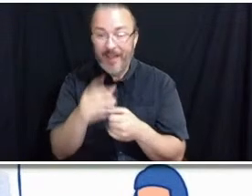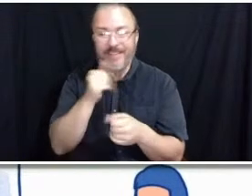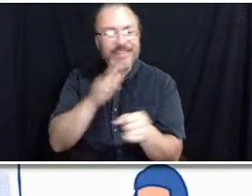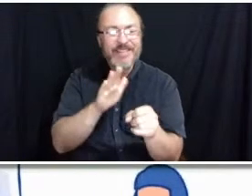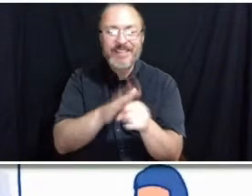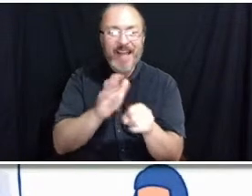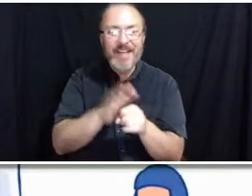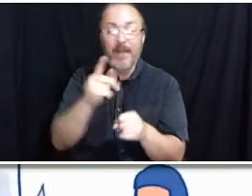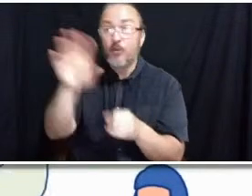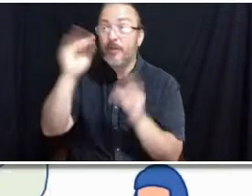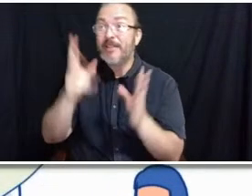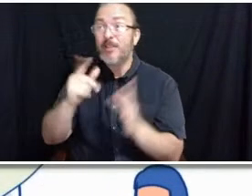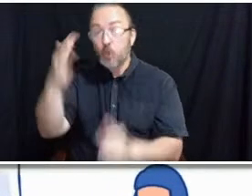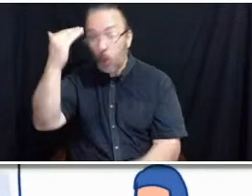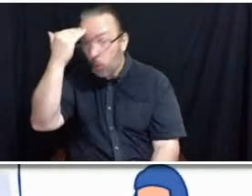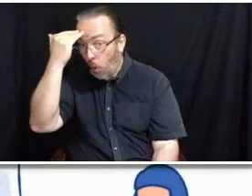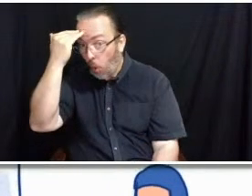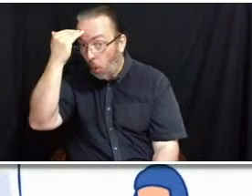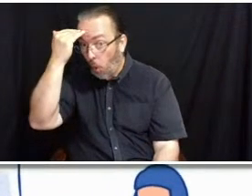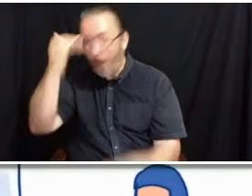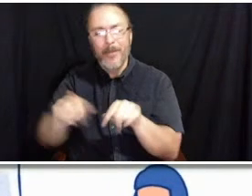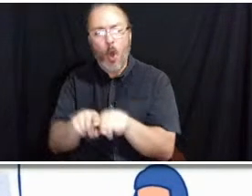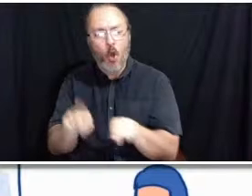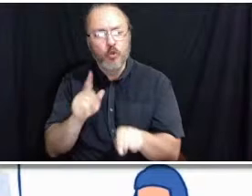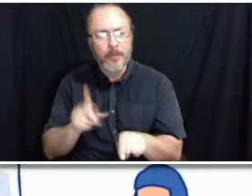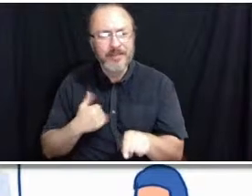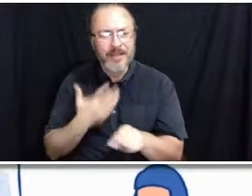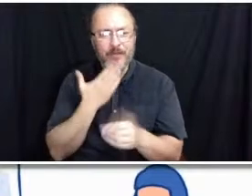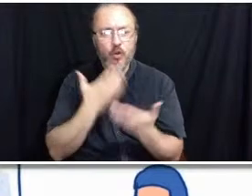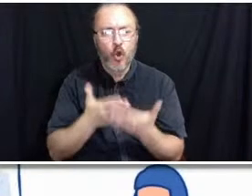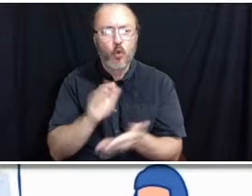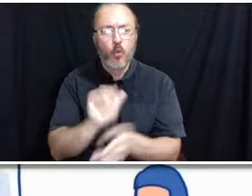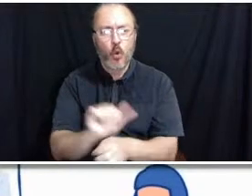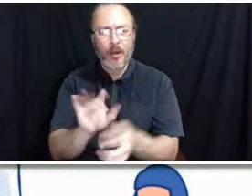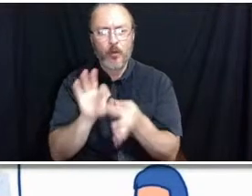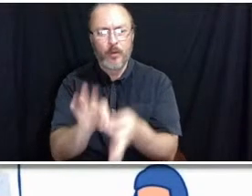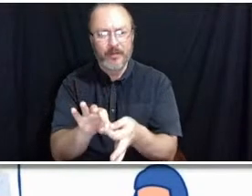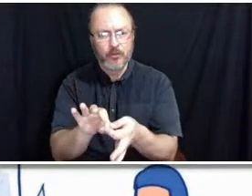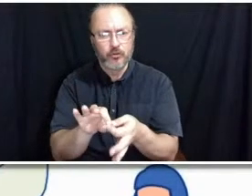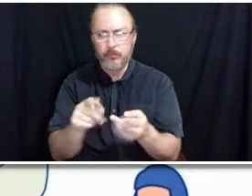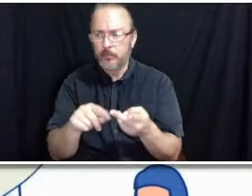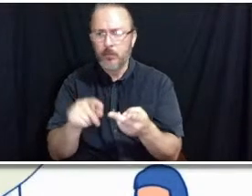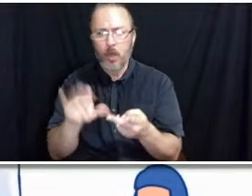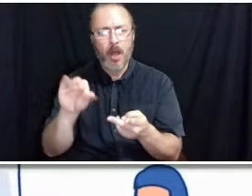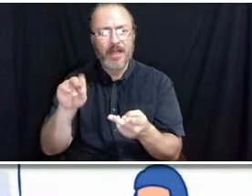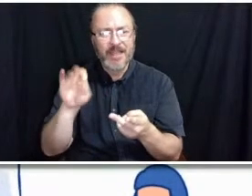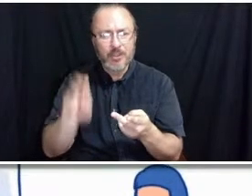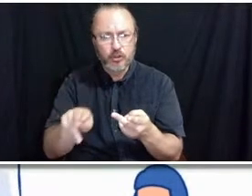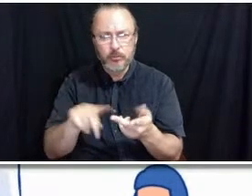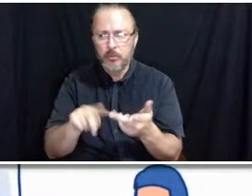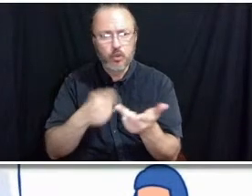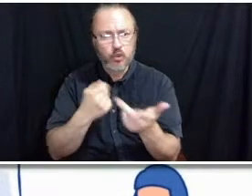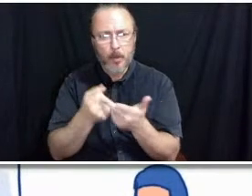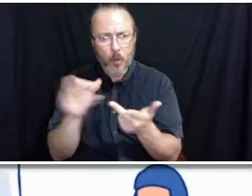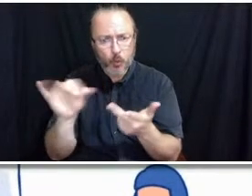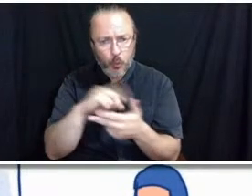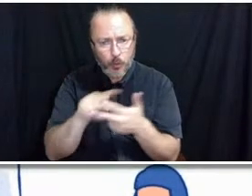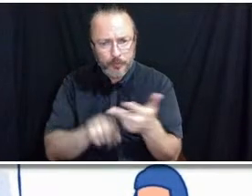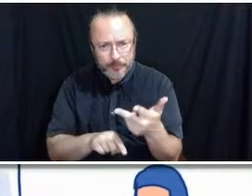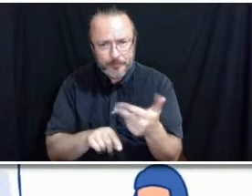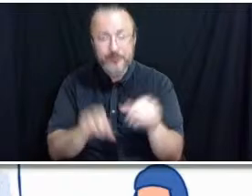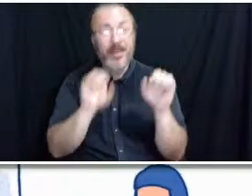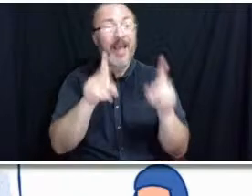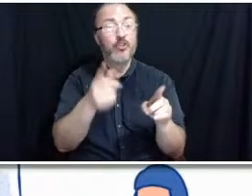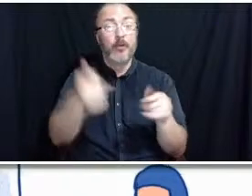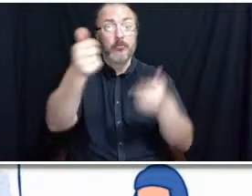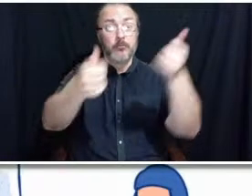aient des connaissances. Ils ont aussi besoin de bonnes relations de travail, de bonnes conditions de travail et un soutien.